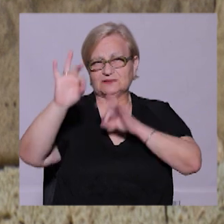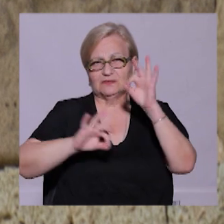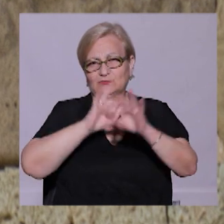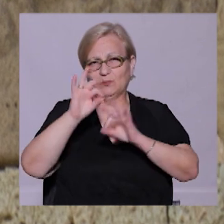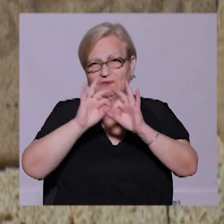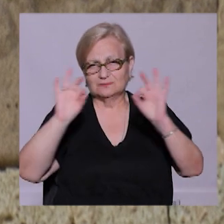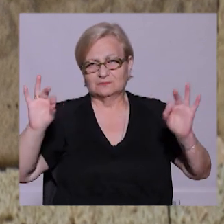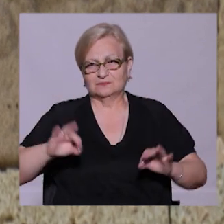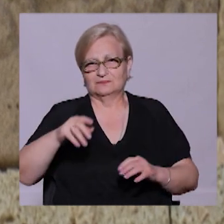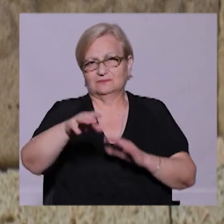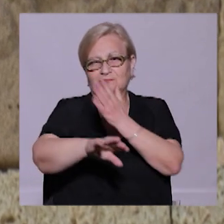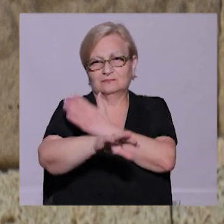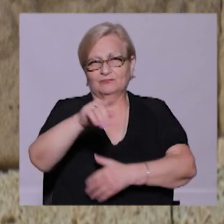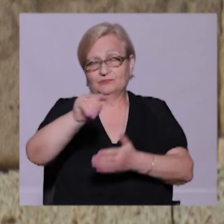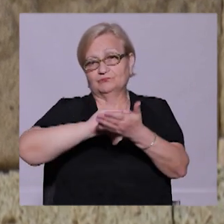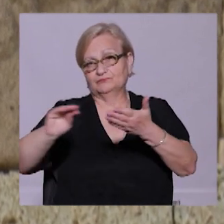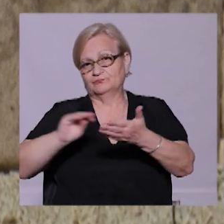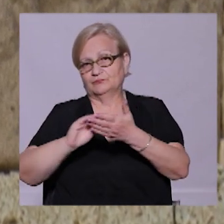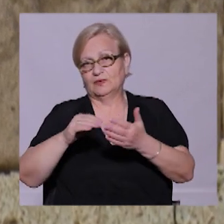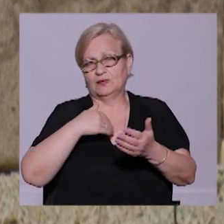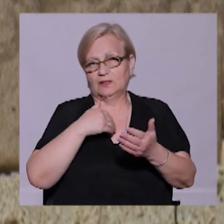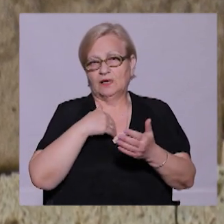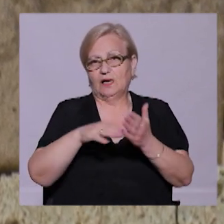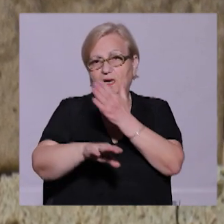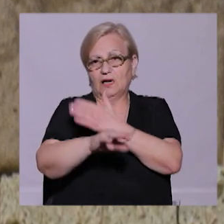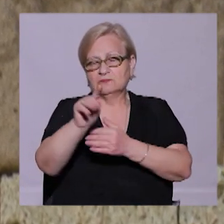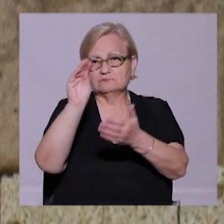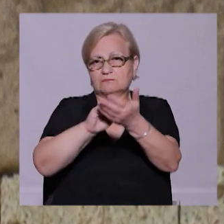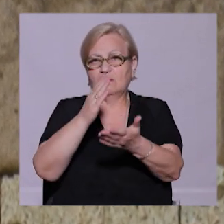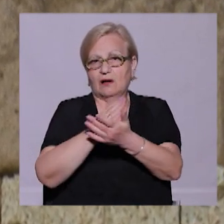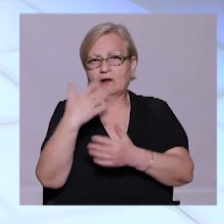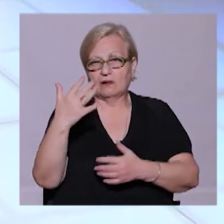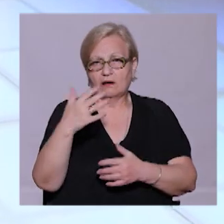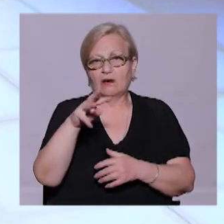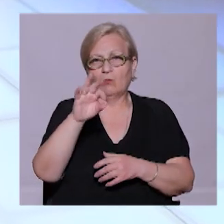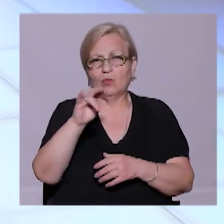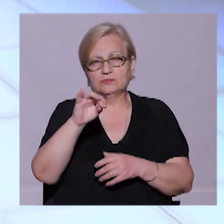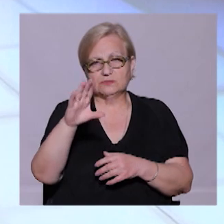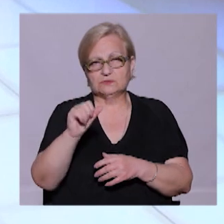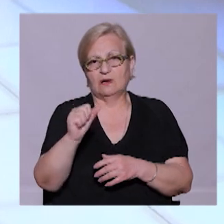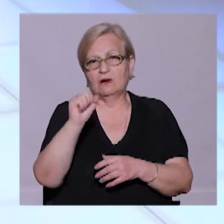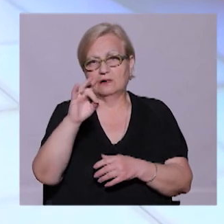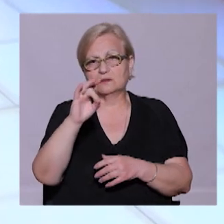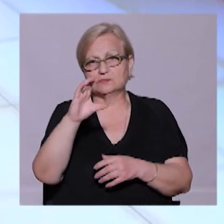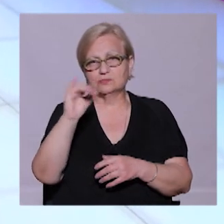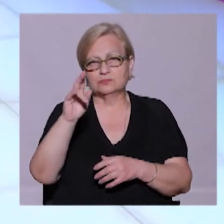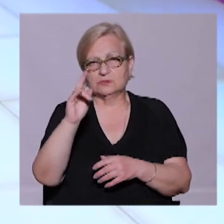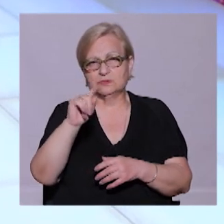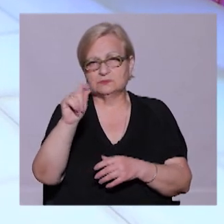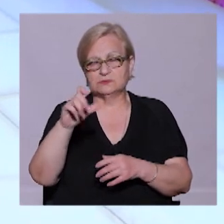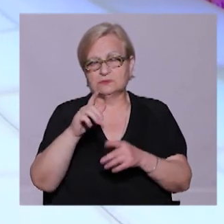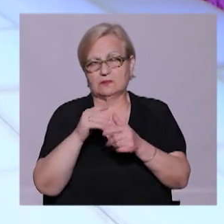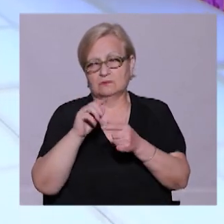უპყრია ხელთ და აქვს წარწერა ესე ხელი მონის არსუკიძის არამე თუ შეუნდოთ და წინასწარ უნდა ვთქვათ, რომ